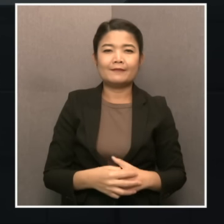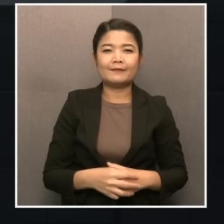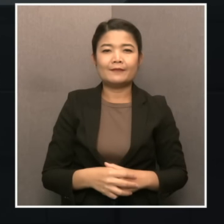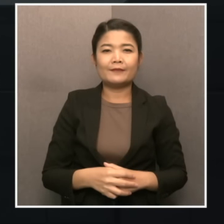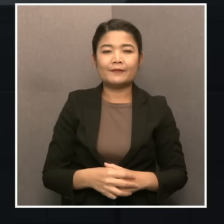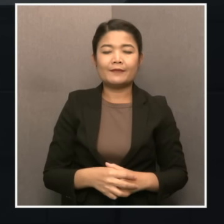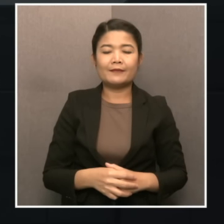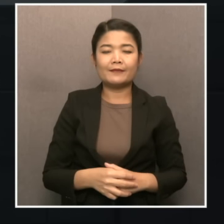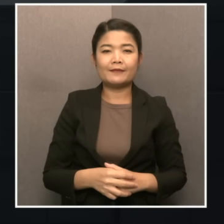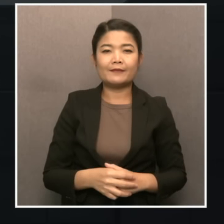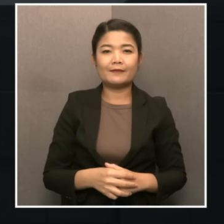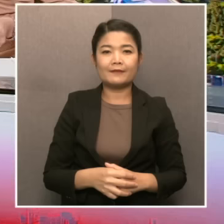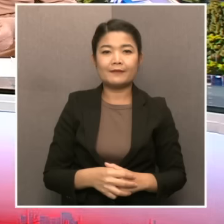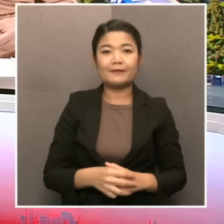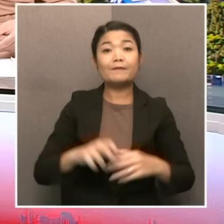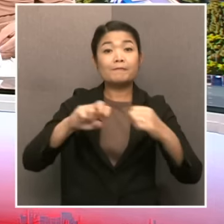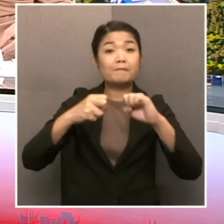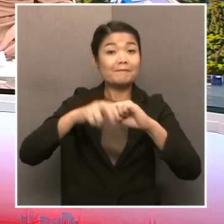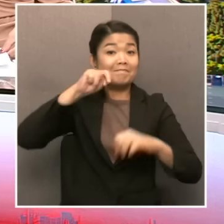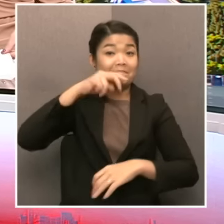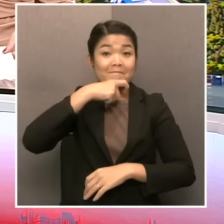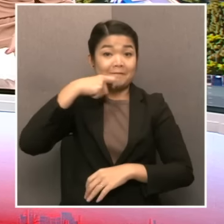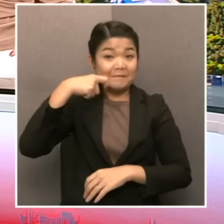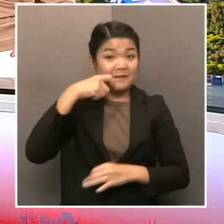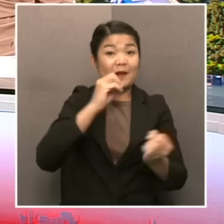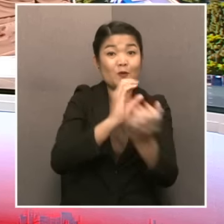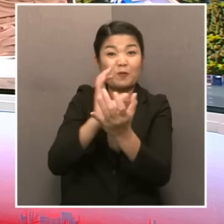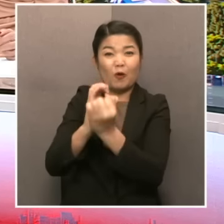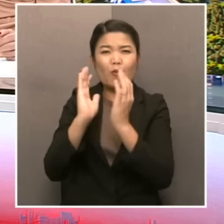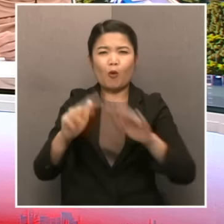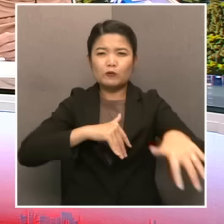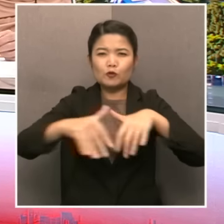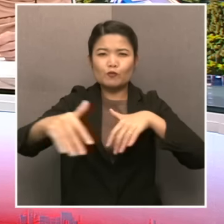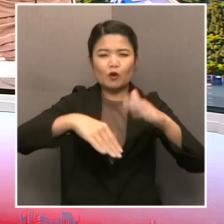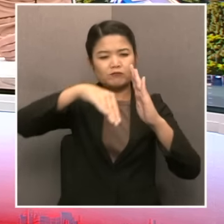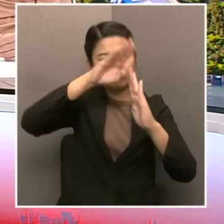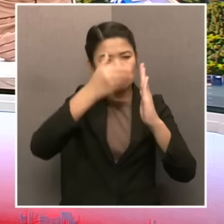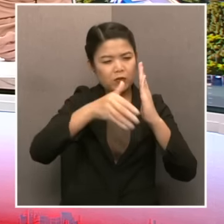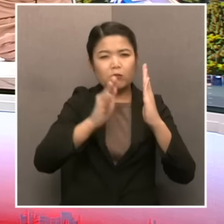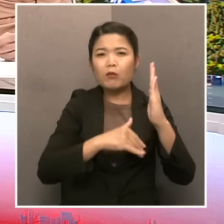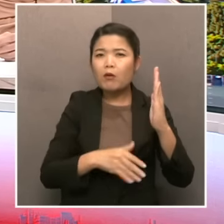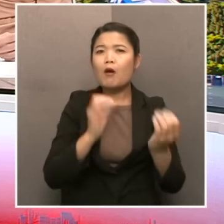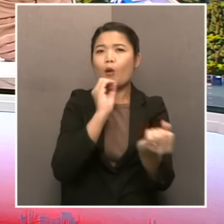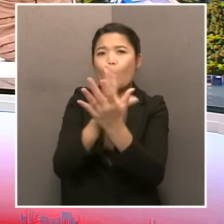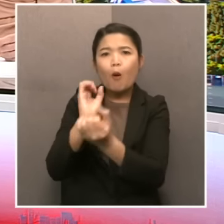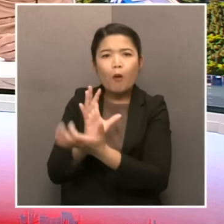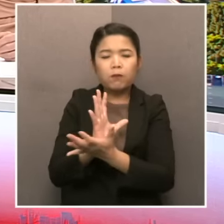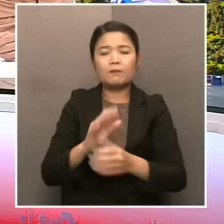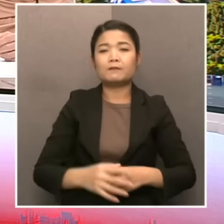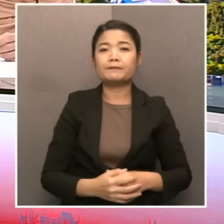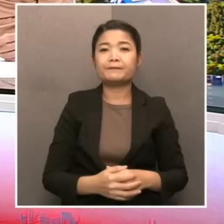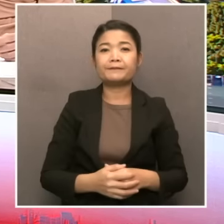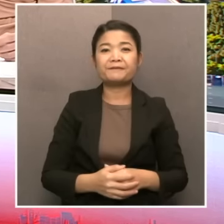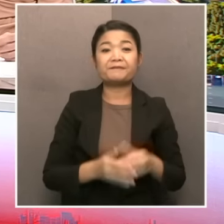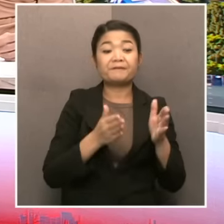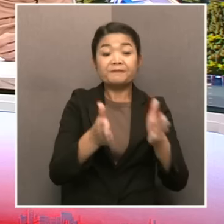ส่วนเรื่องของสถานการณ์ภัยแล้งตอนนี้นะคะก็ถือว่ามีประชาชนหลายจังหวัดทั่วประเทศไทยยังได้รับผลกระทบเป็นบริเวณกว้างค่ะหน่วยงาน